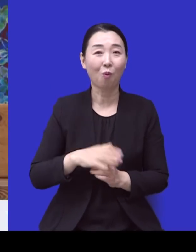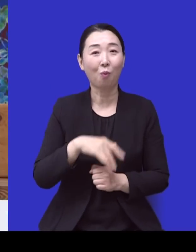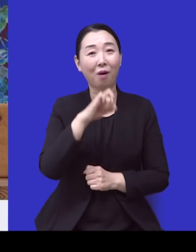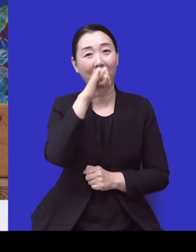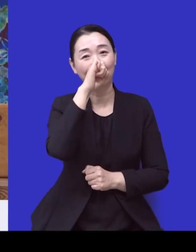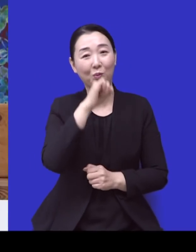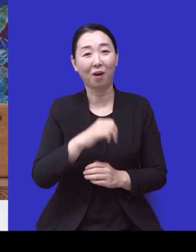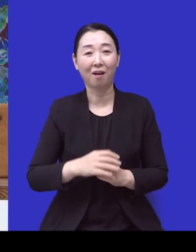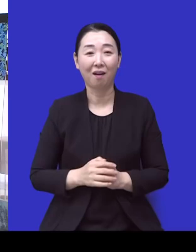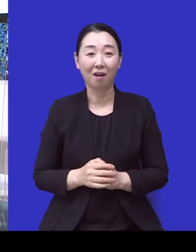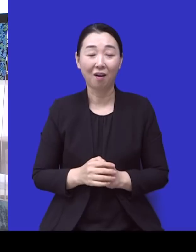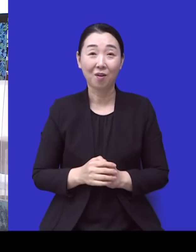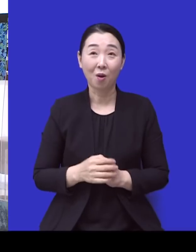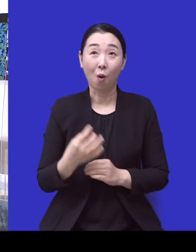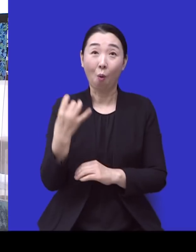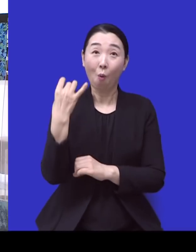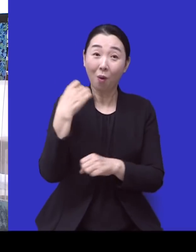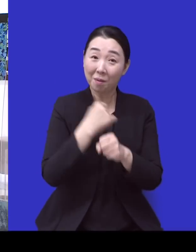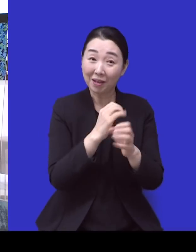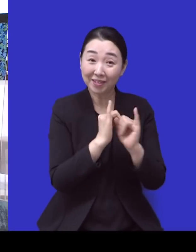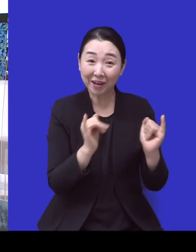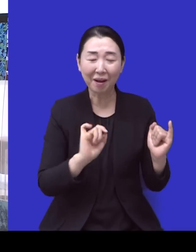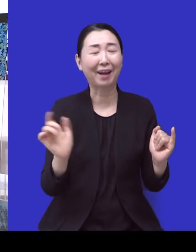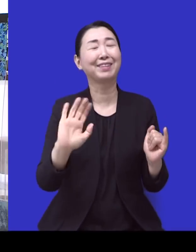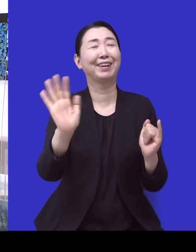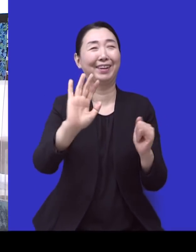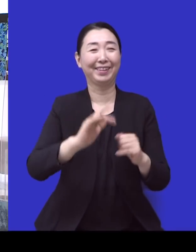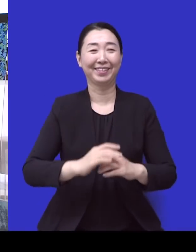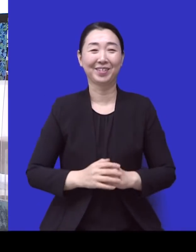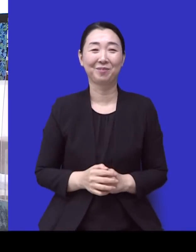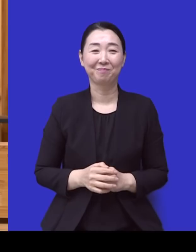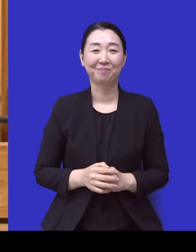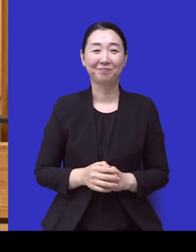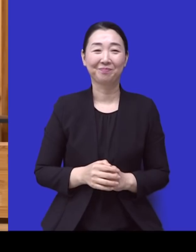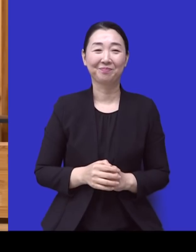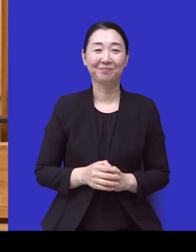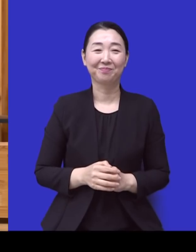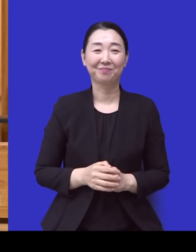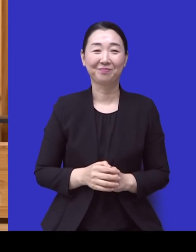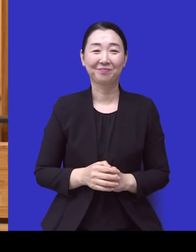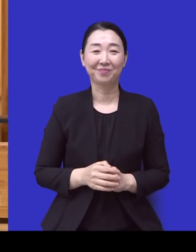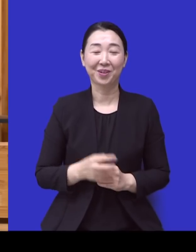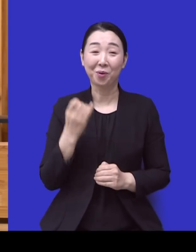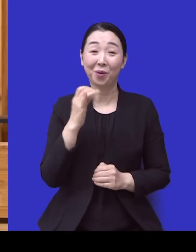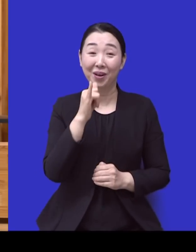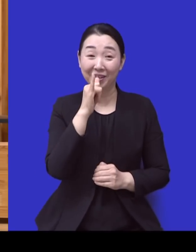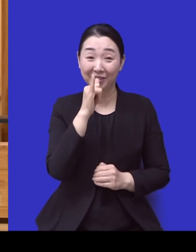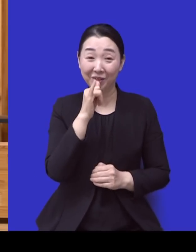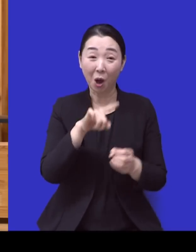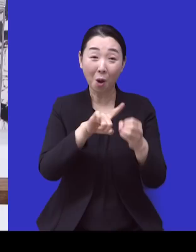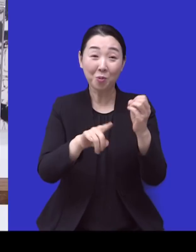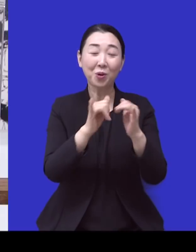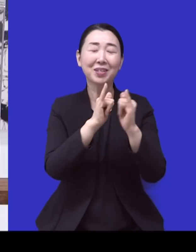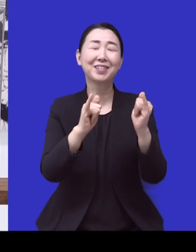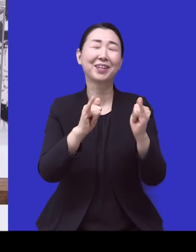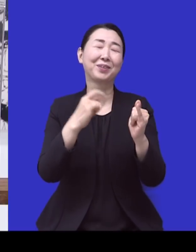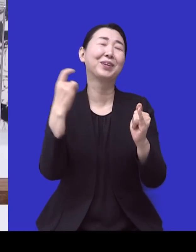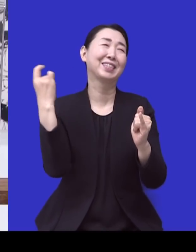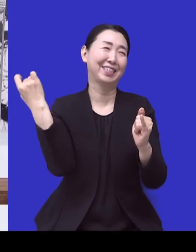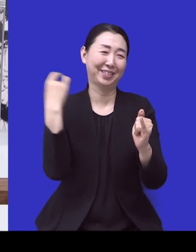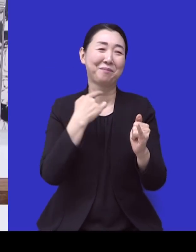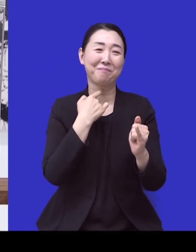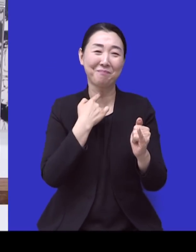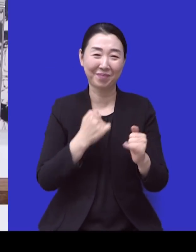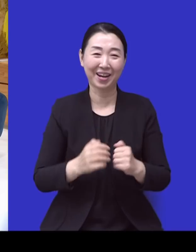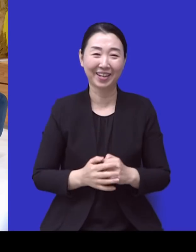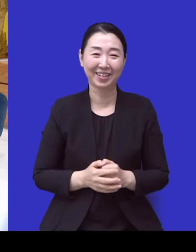좋은데요? 이거 원곡자예요? 아니요, 그런 건 아닌데. 네네네. 원래 있는 정말 곡인데. 네. 불교 신자도 들었겠네요.